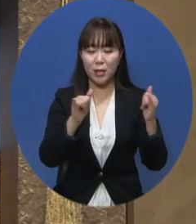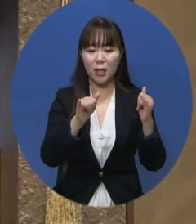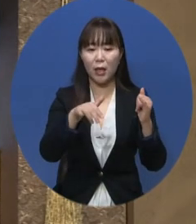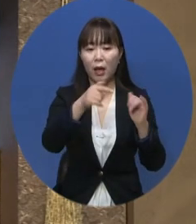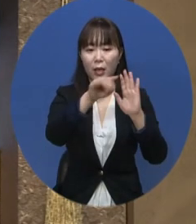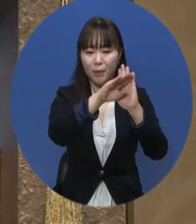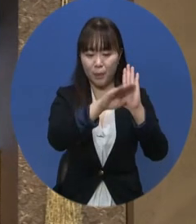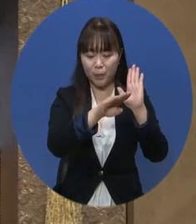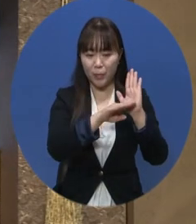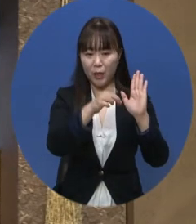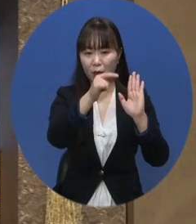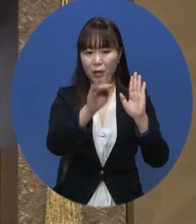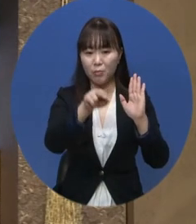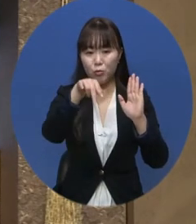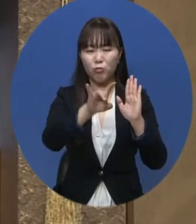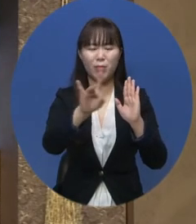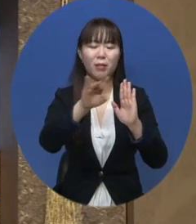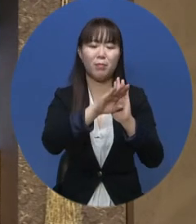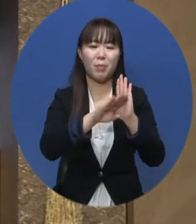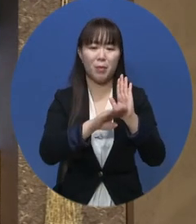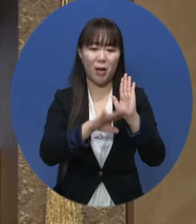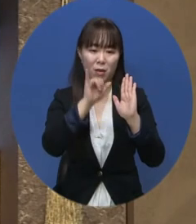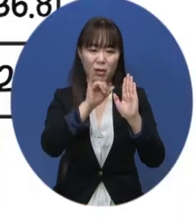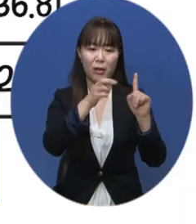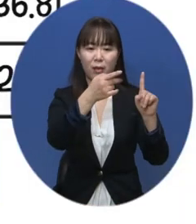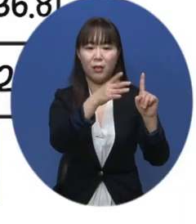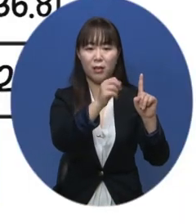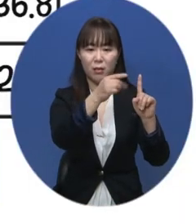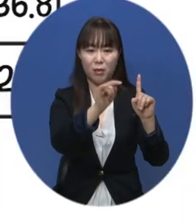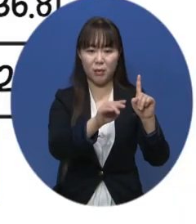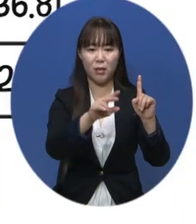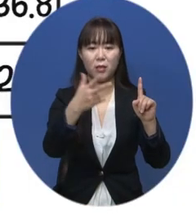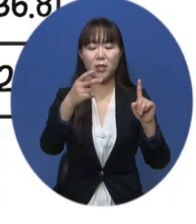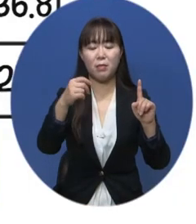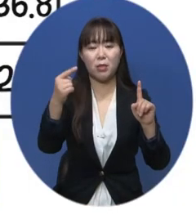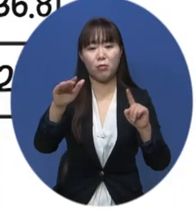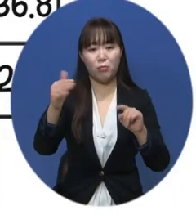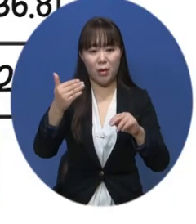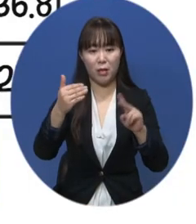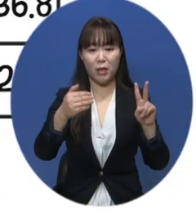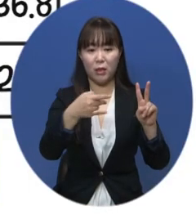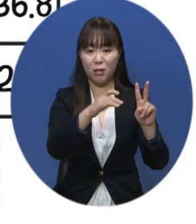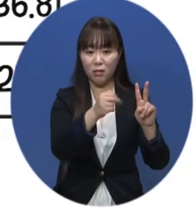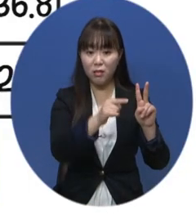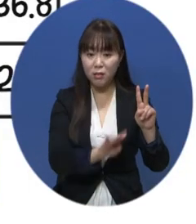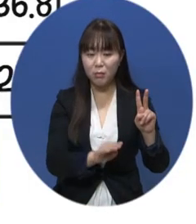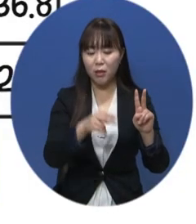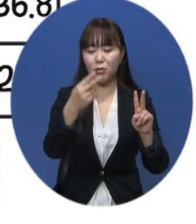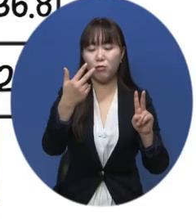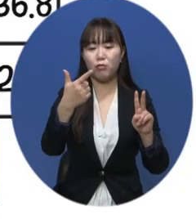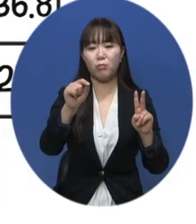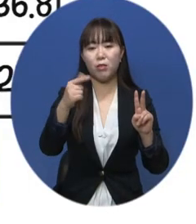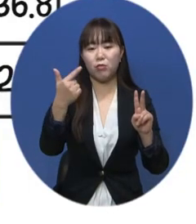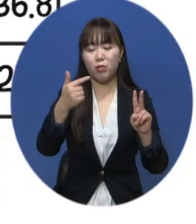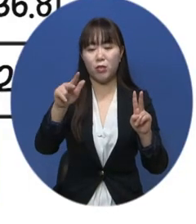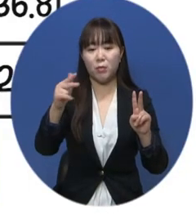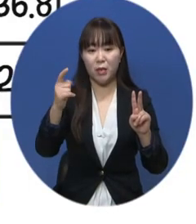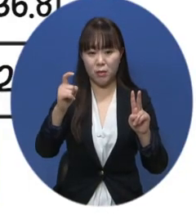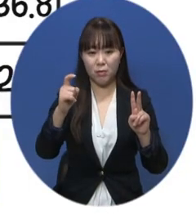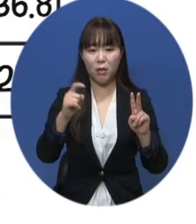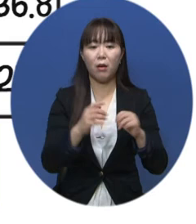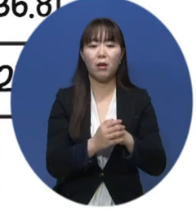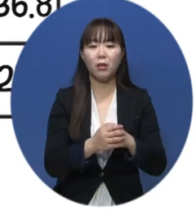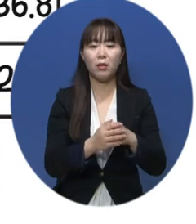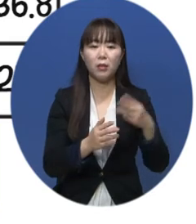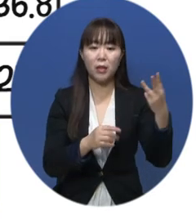이제 급수별로 이렇게 나눠져 있는데요. 네. 1등급일 경우에 71,900원, 2등급은 66,710원,